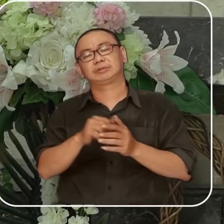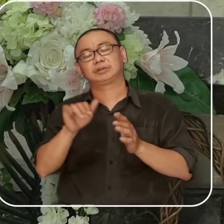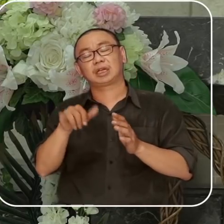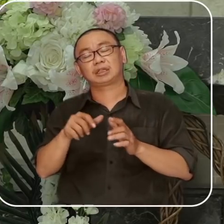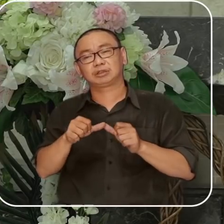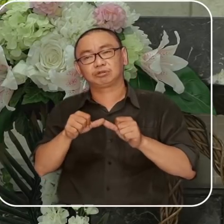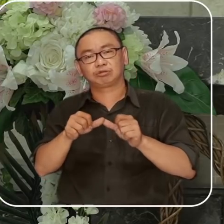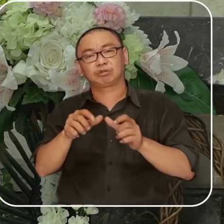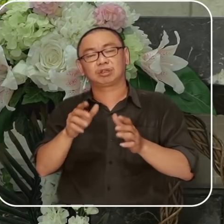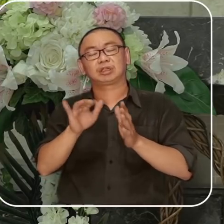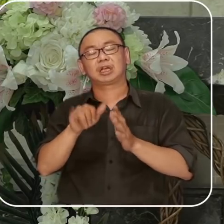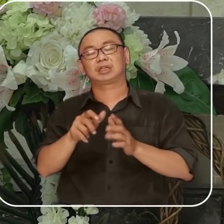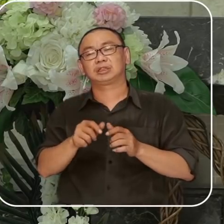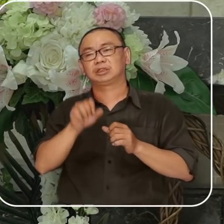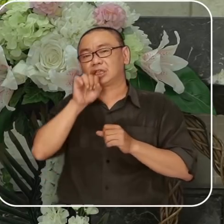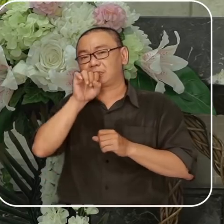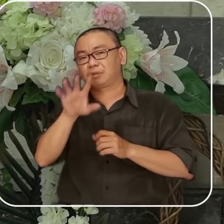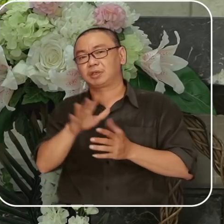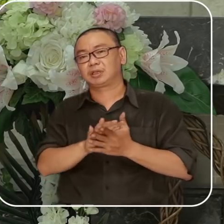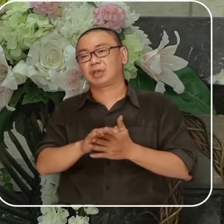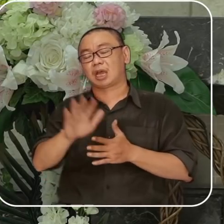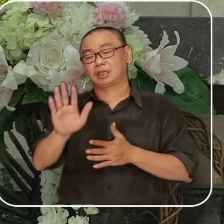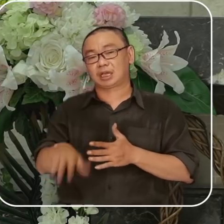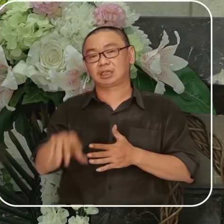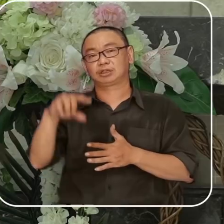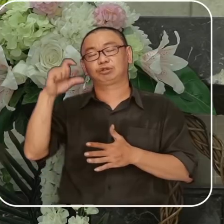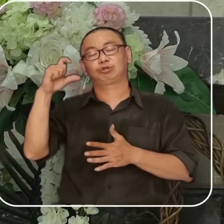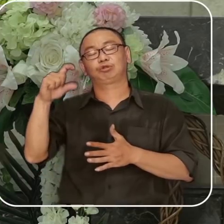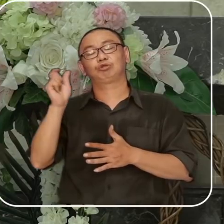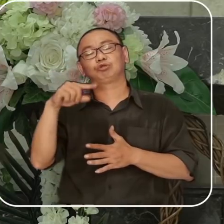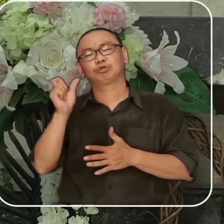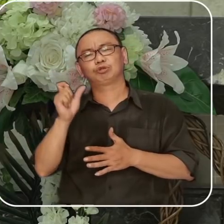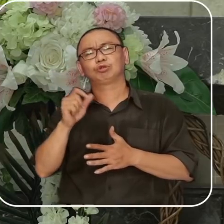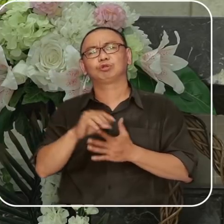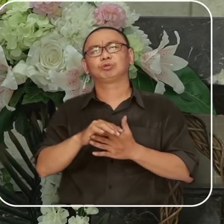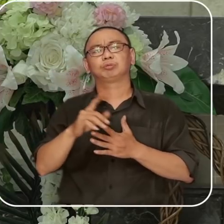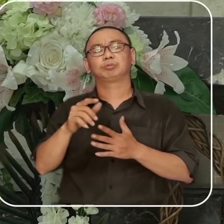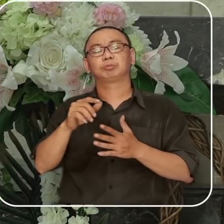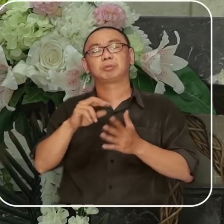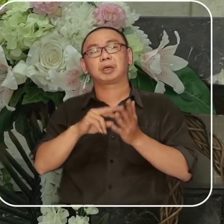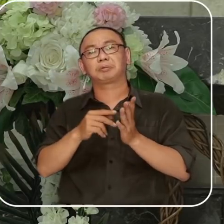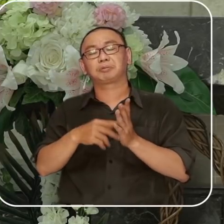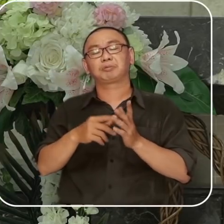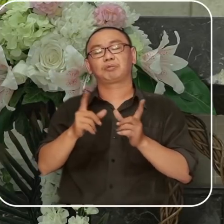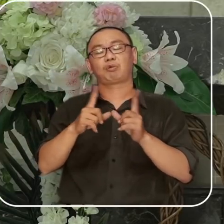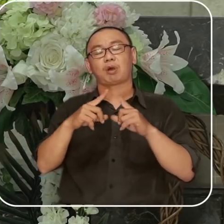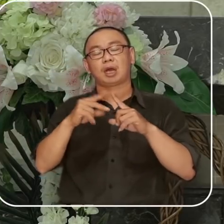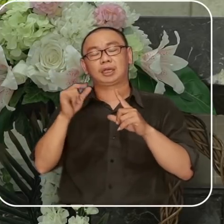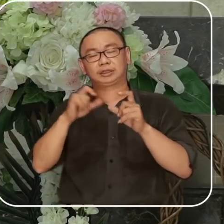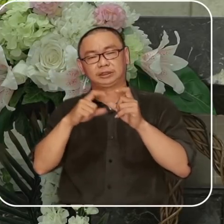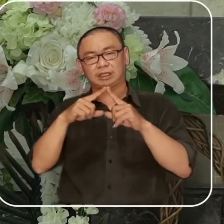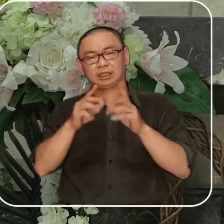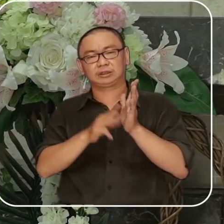yang disampaikan kepada anak cucu sebagai warisan yang agung